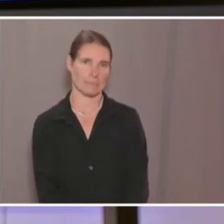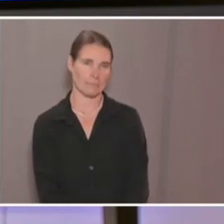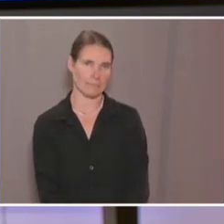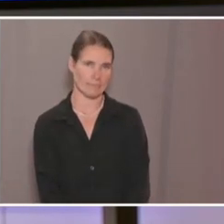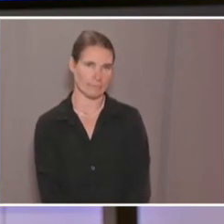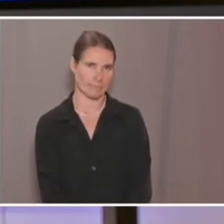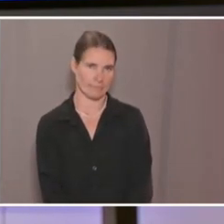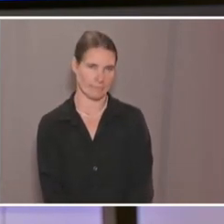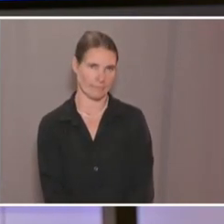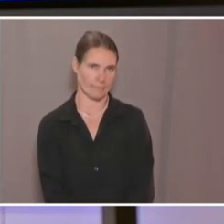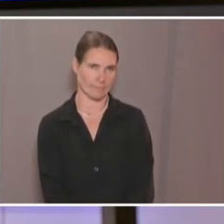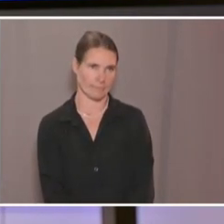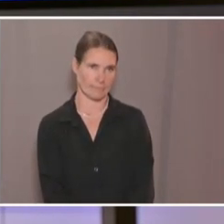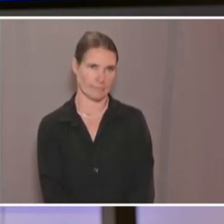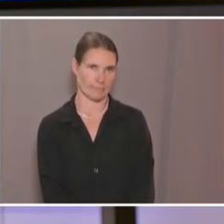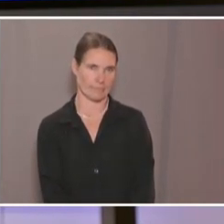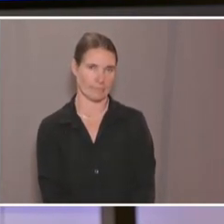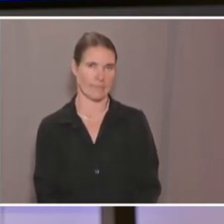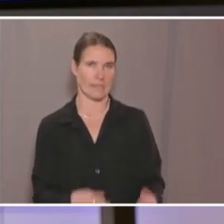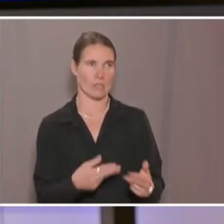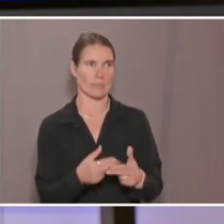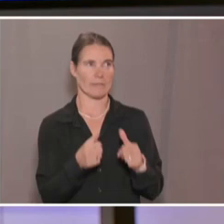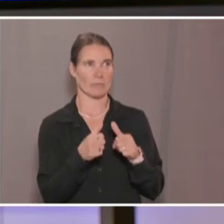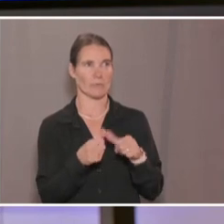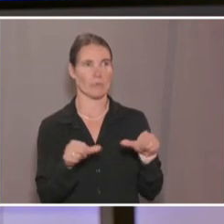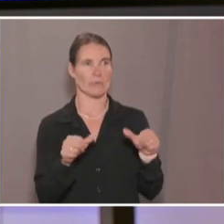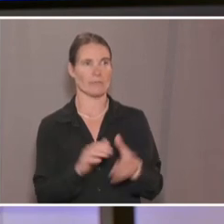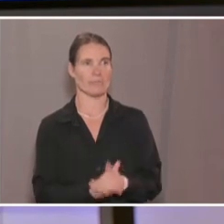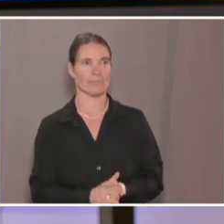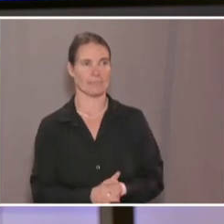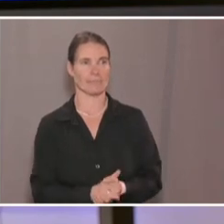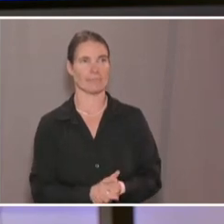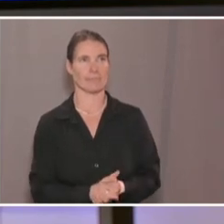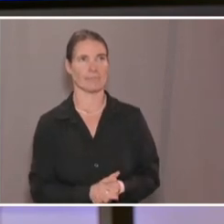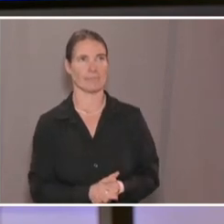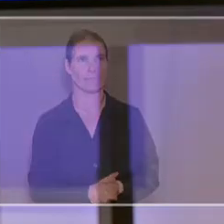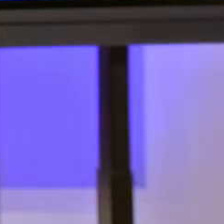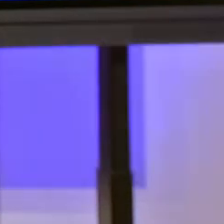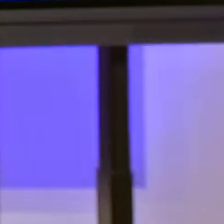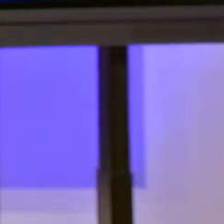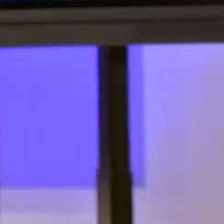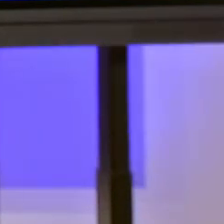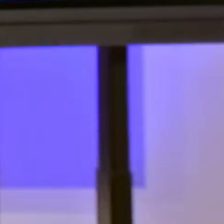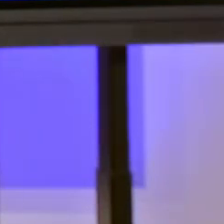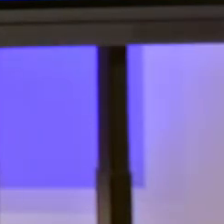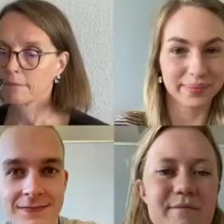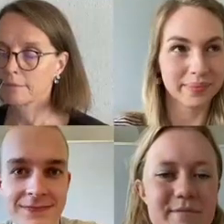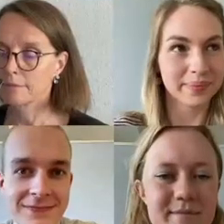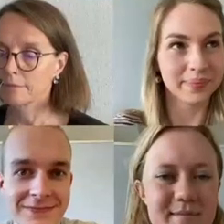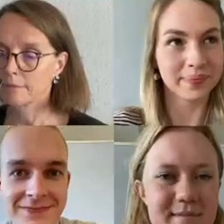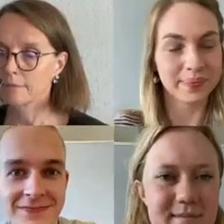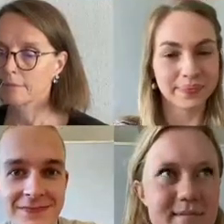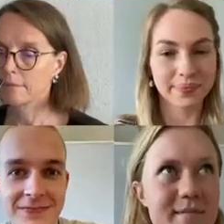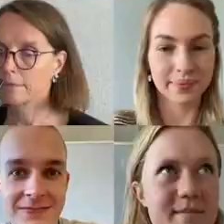pandemiebedingt, ich finde fast zu unserem Glück, weil es so ein schöner Film geworden ist, virtuell eingespielt. Viel Freude.